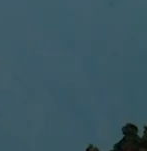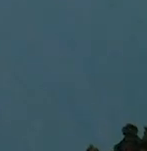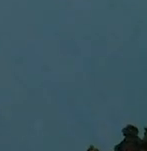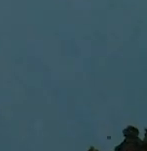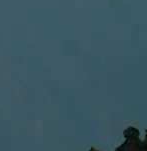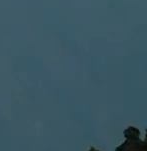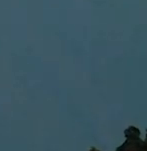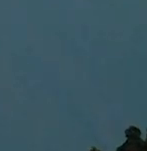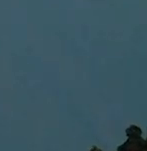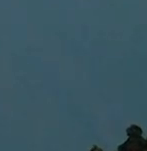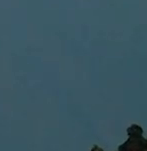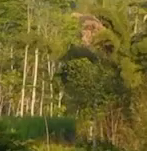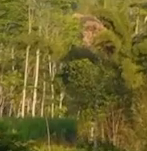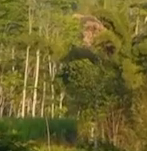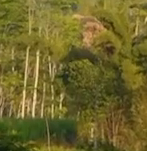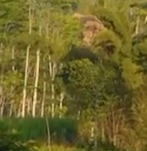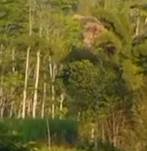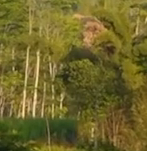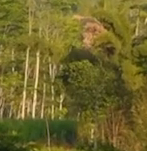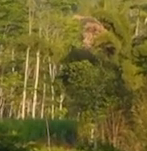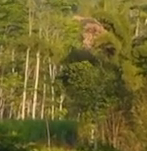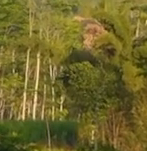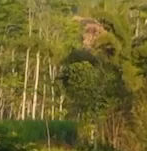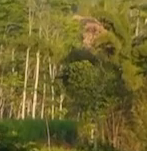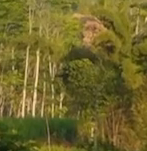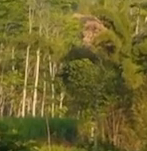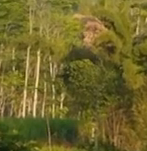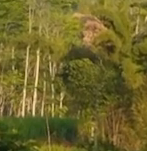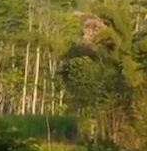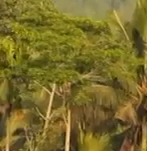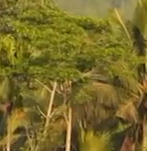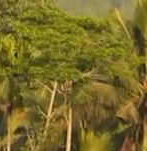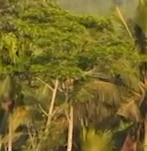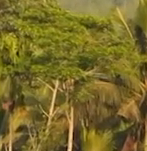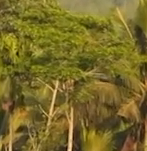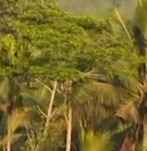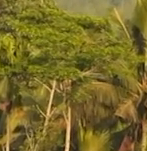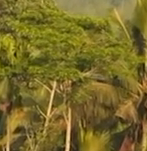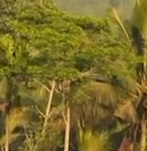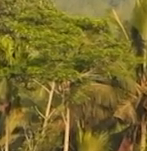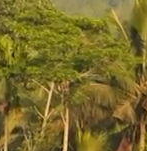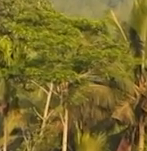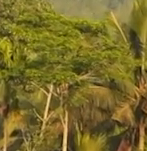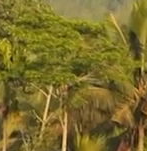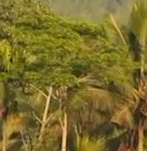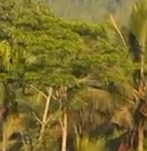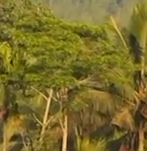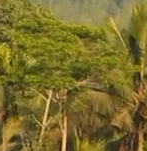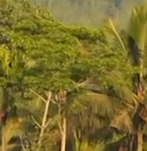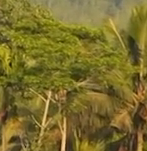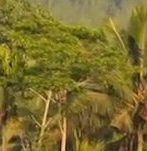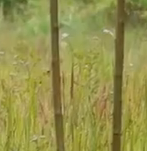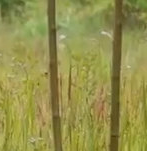5 kali serta 2 kali gempa tremor harmonik. Meski aktivitas vulkanik Gunung Semeru masih cukup tinggi, namun warga di Dusun